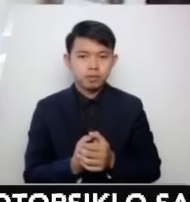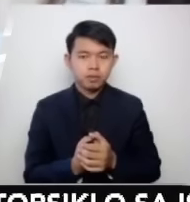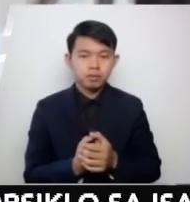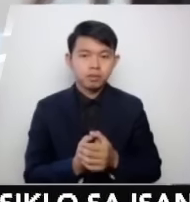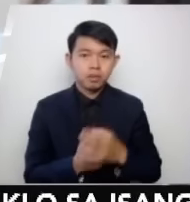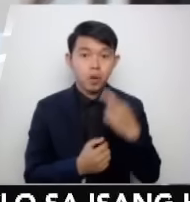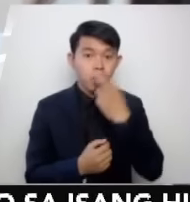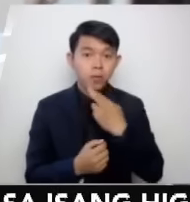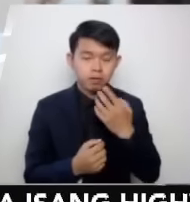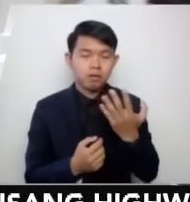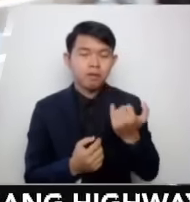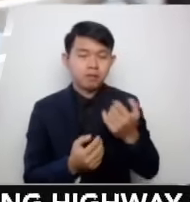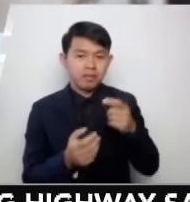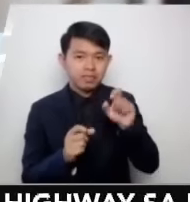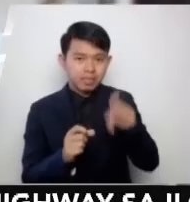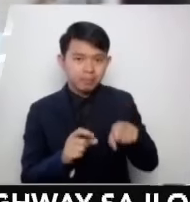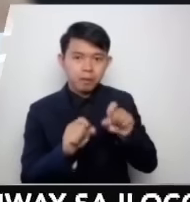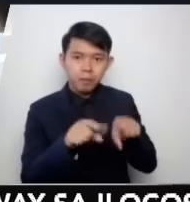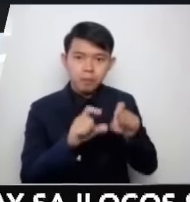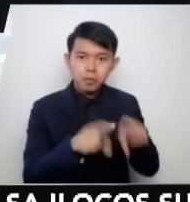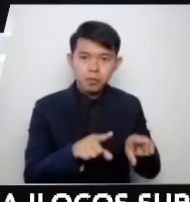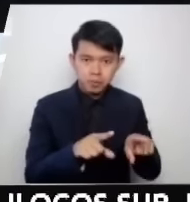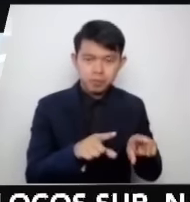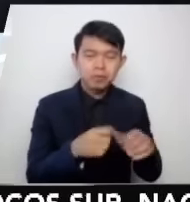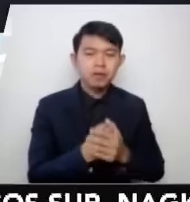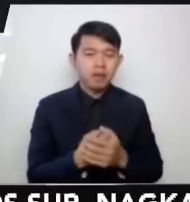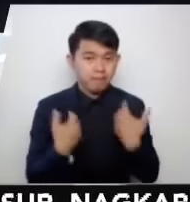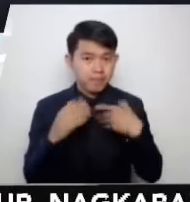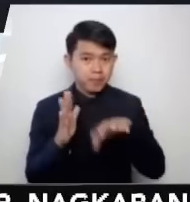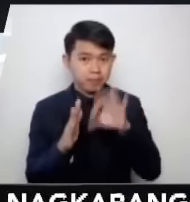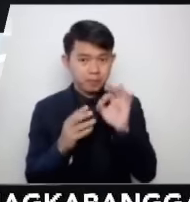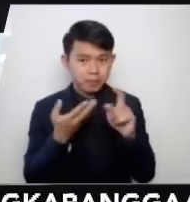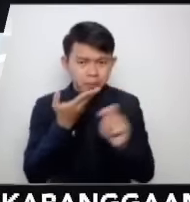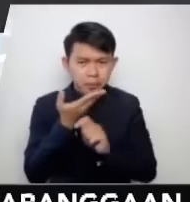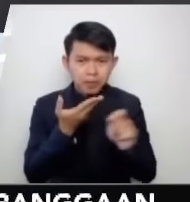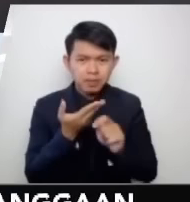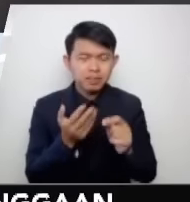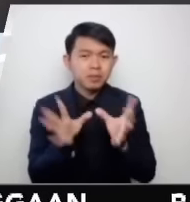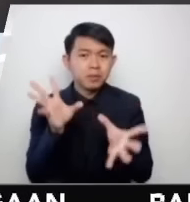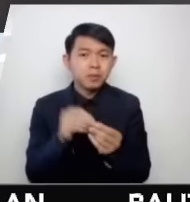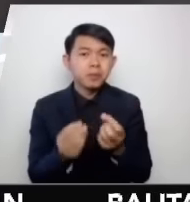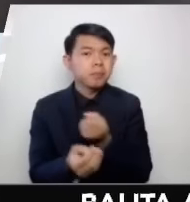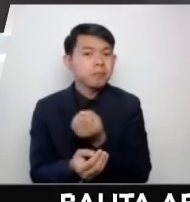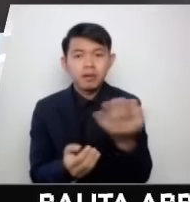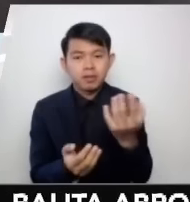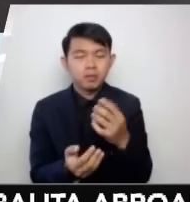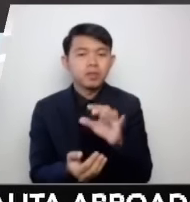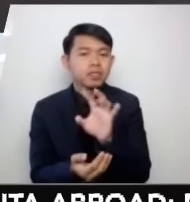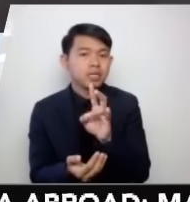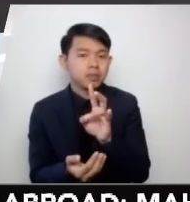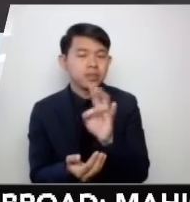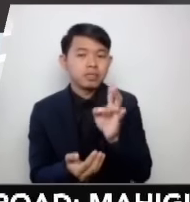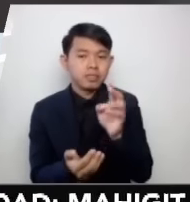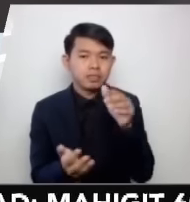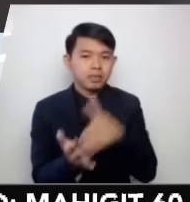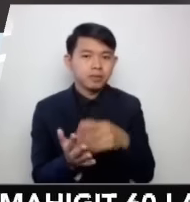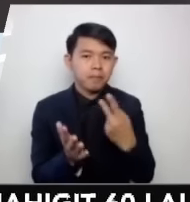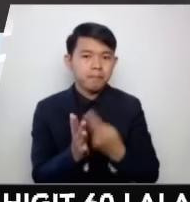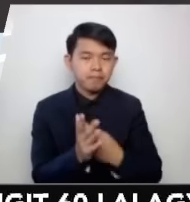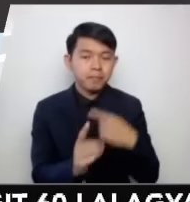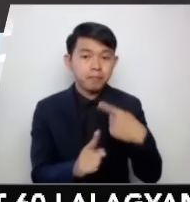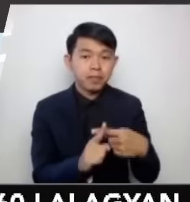sa kanya ang hininalang shabu na nagkakahalaga ng halos sa 70,000 piso at bottle money. Taga Maynila raw ang sospek pero